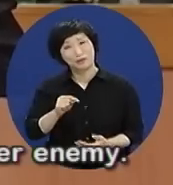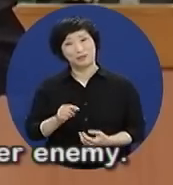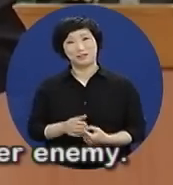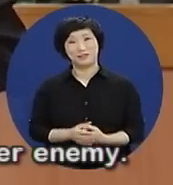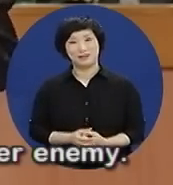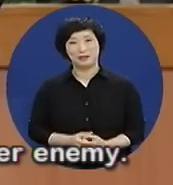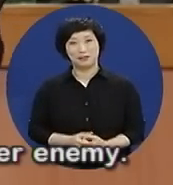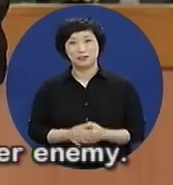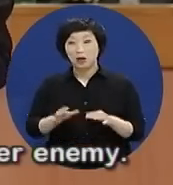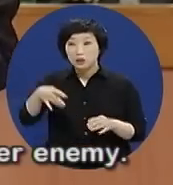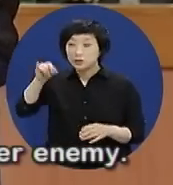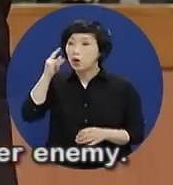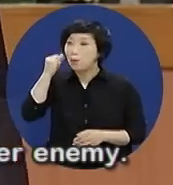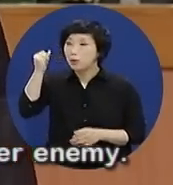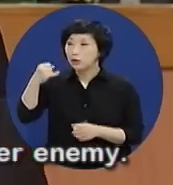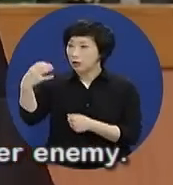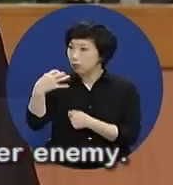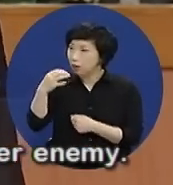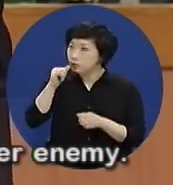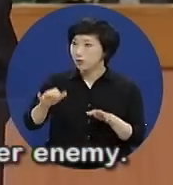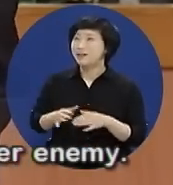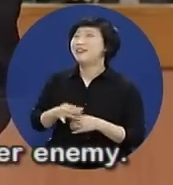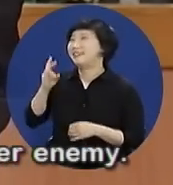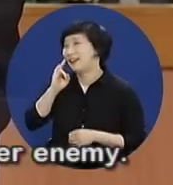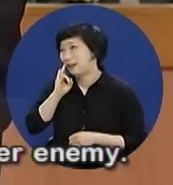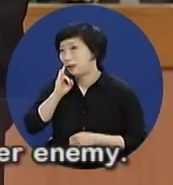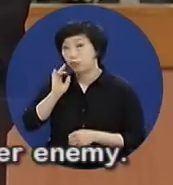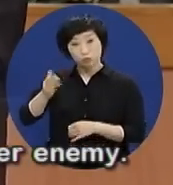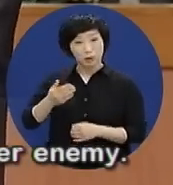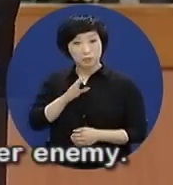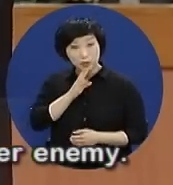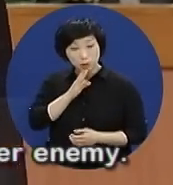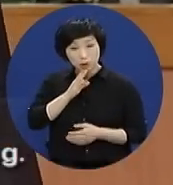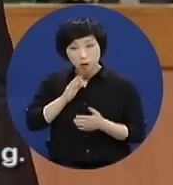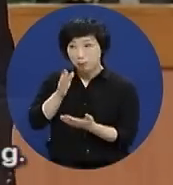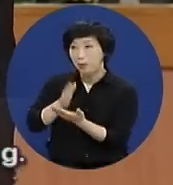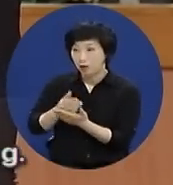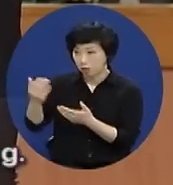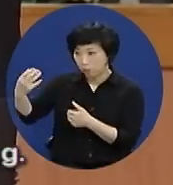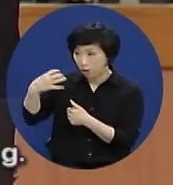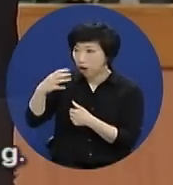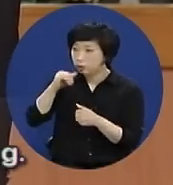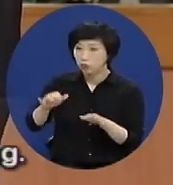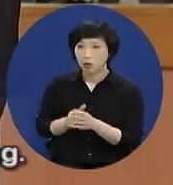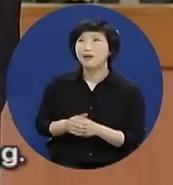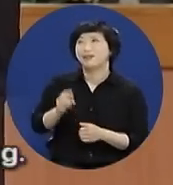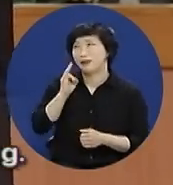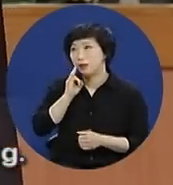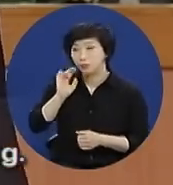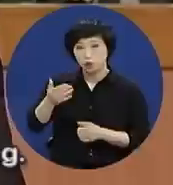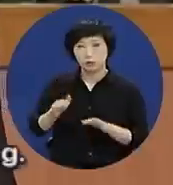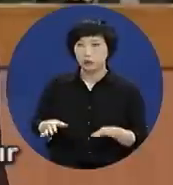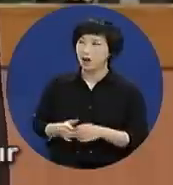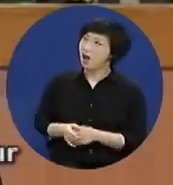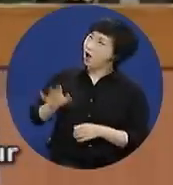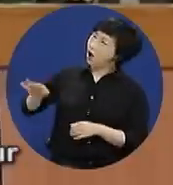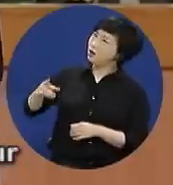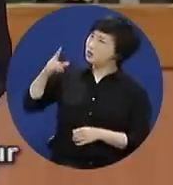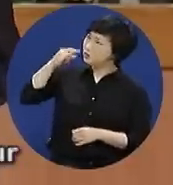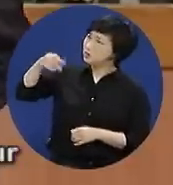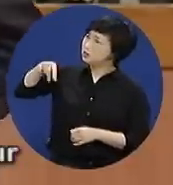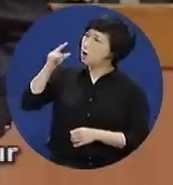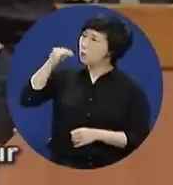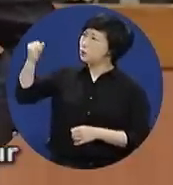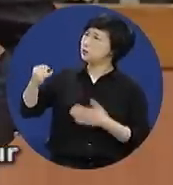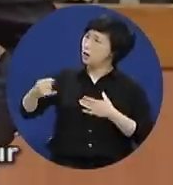のにが何か言われるとはいと答えたらいいんじゃないですかするなと言われたらはいと答えれば